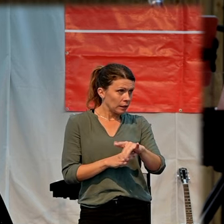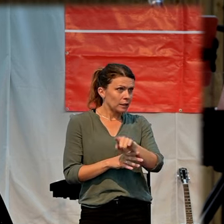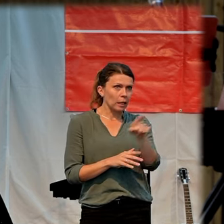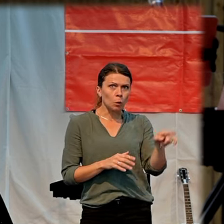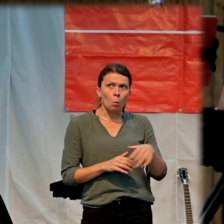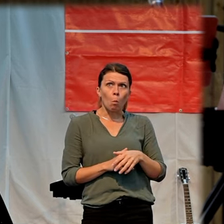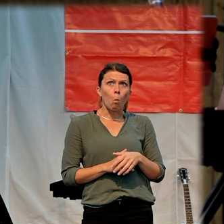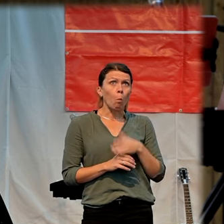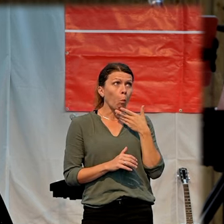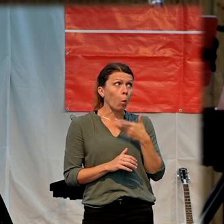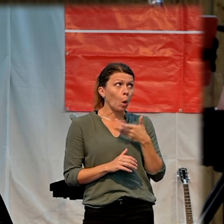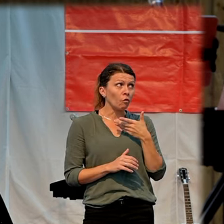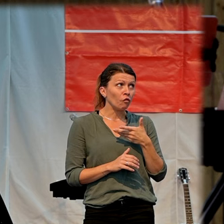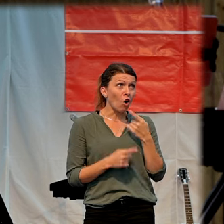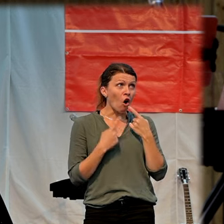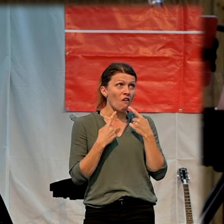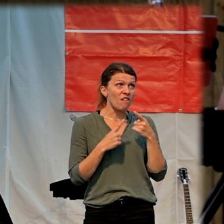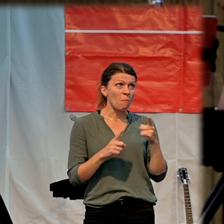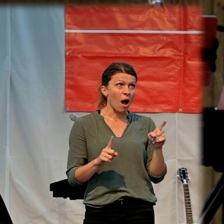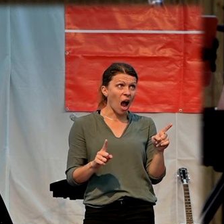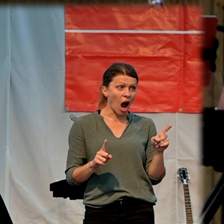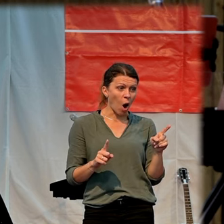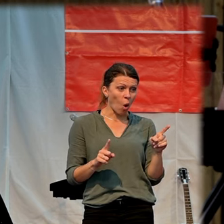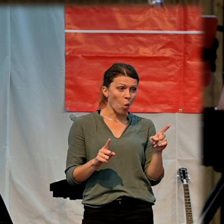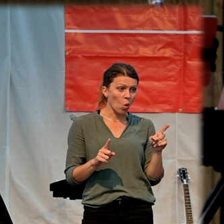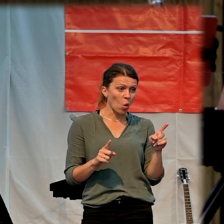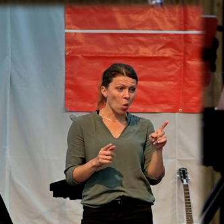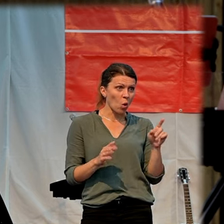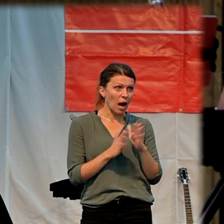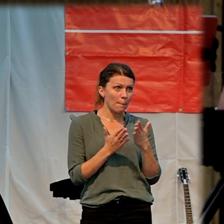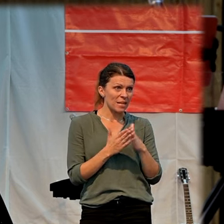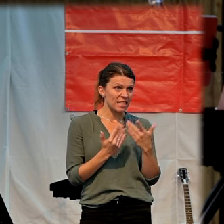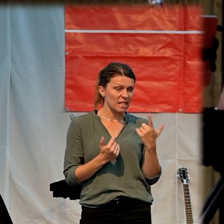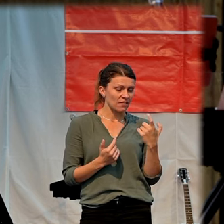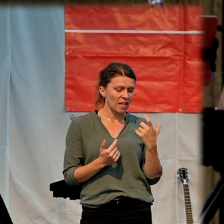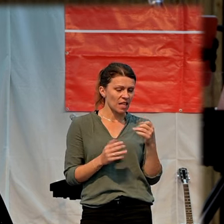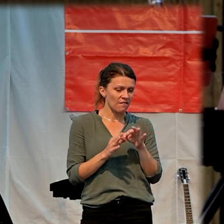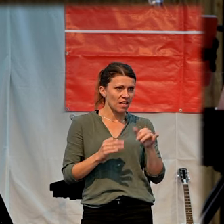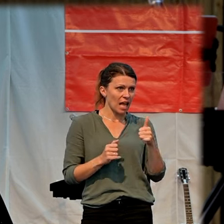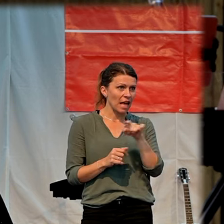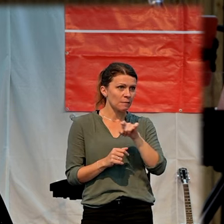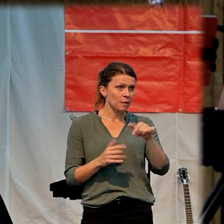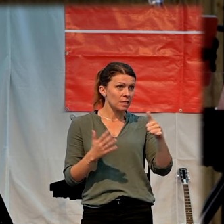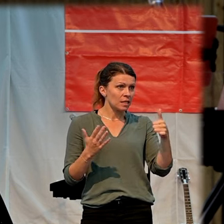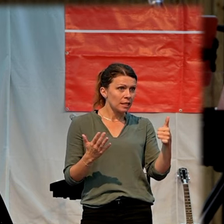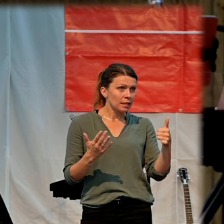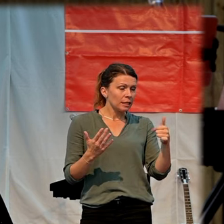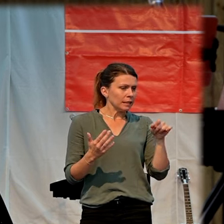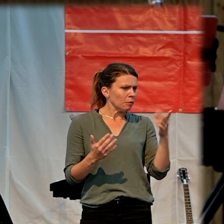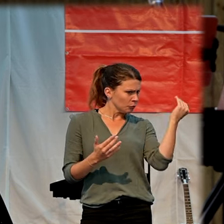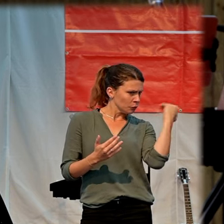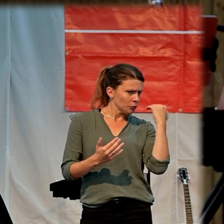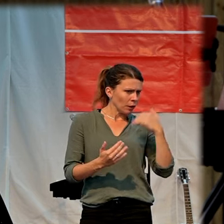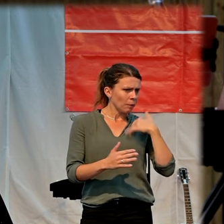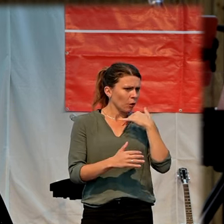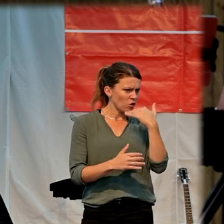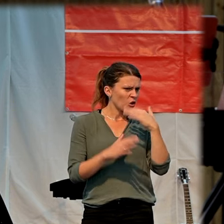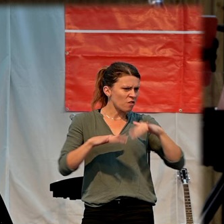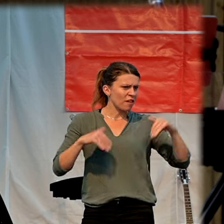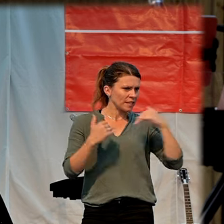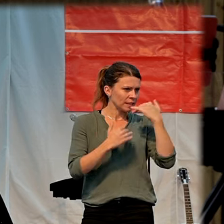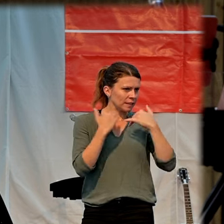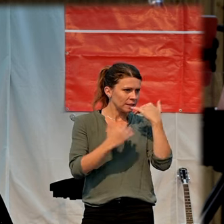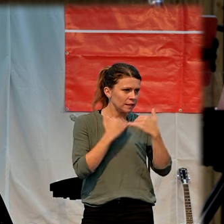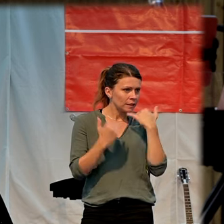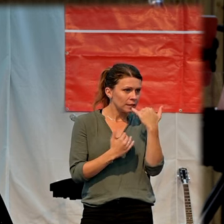Offenbarung, Kapitel 20, Vers 1 bis 6. Auf einer Konferenz, wo ich dazu gesprochen hatte, sagten mir